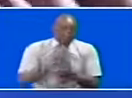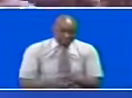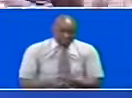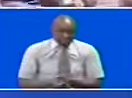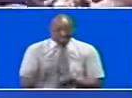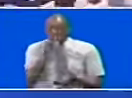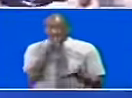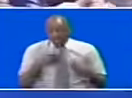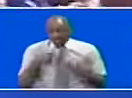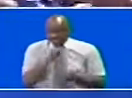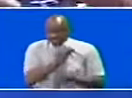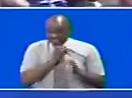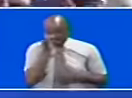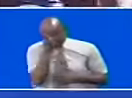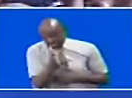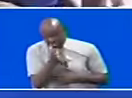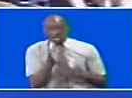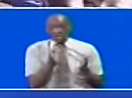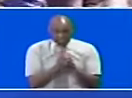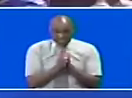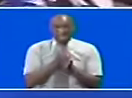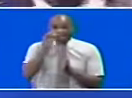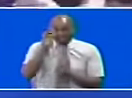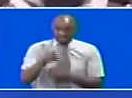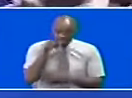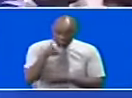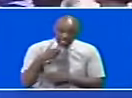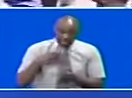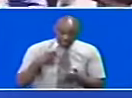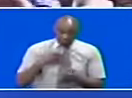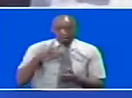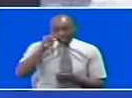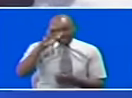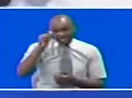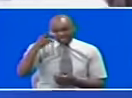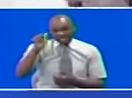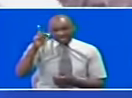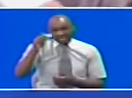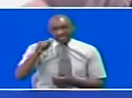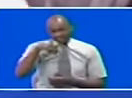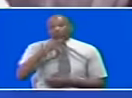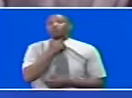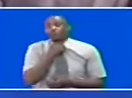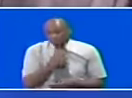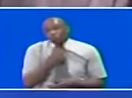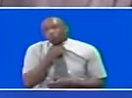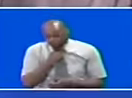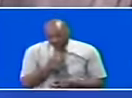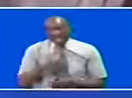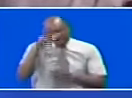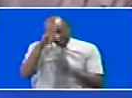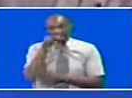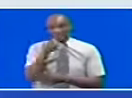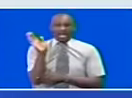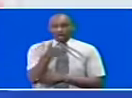miongoni mwao seneta wa Embu Leni Kivuti na mbunge wa Runyenje Cecil Mbarire, wote wanaomezea mate nafasi ya kumngatua gavana